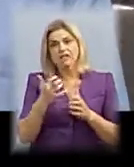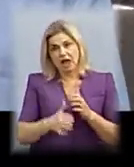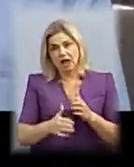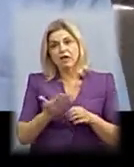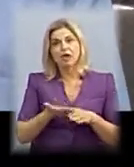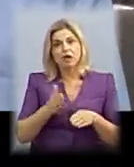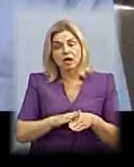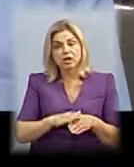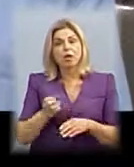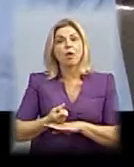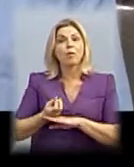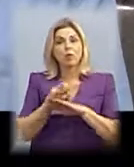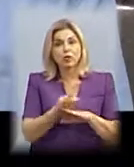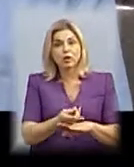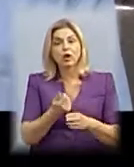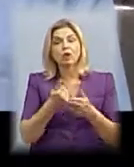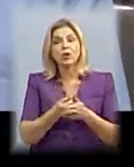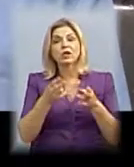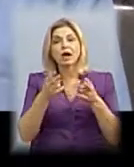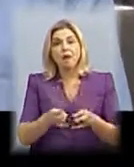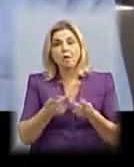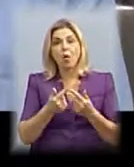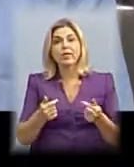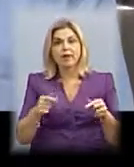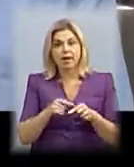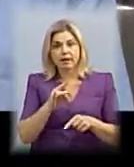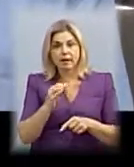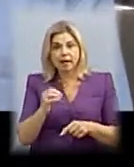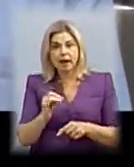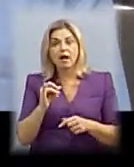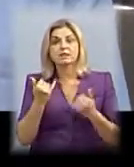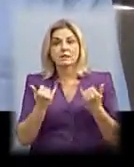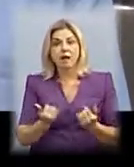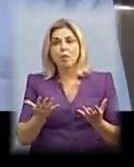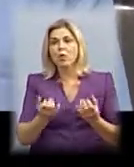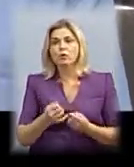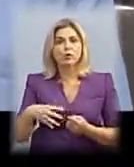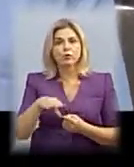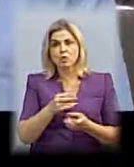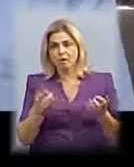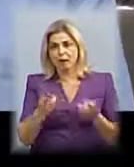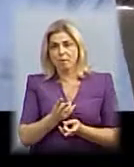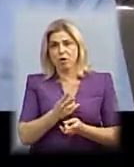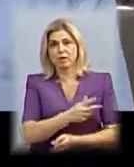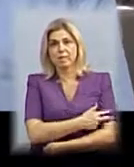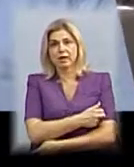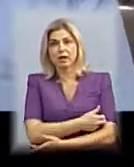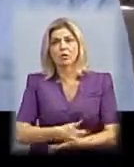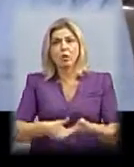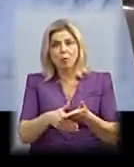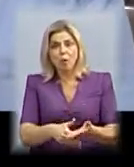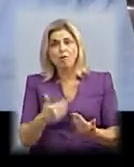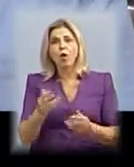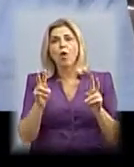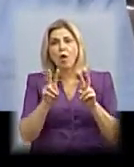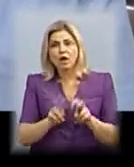важкості. Він госпіталізований до травматологічного відділення. Зараз отримує усю необхідну медичну допомогу. Його оглянуто